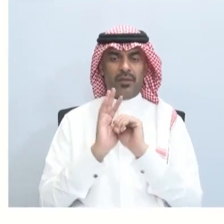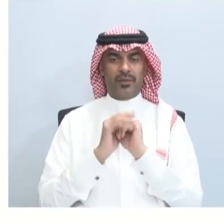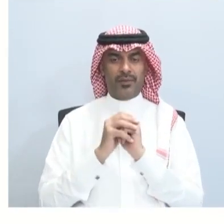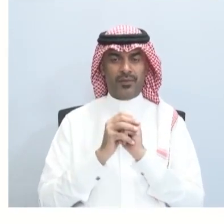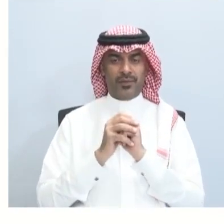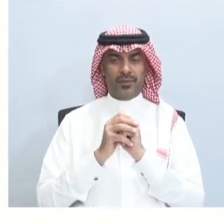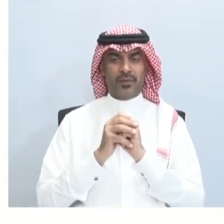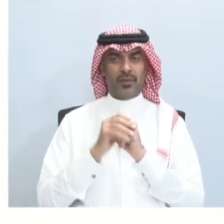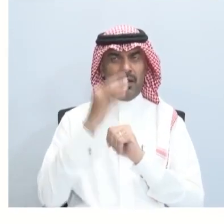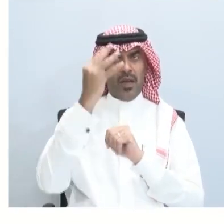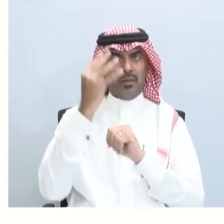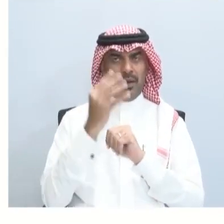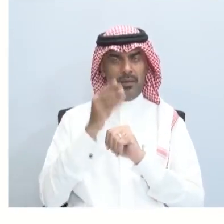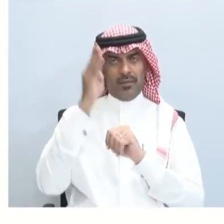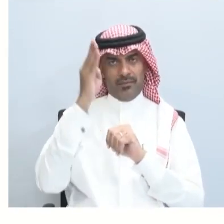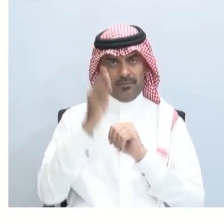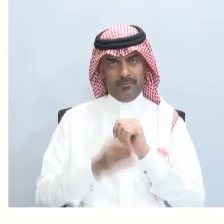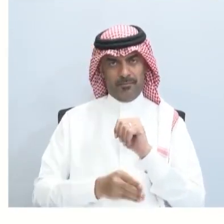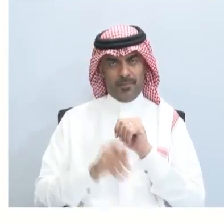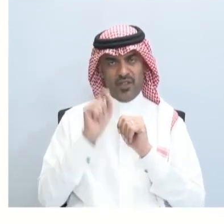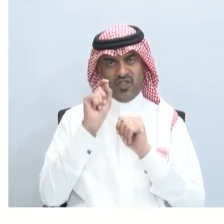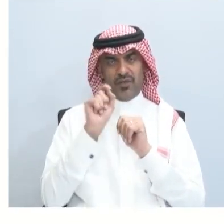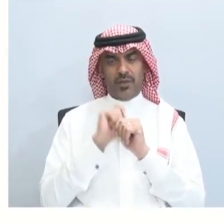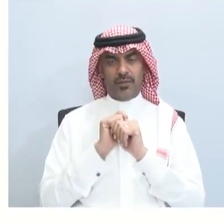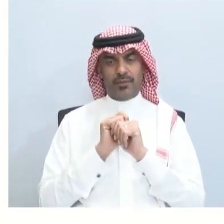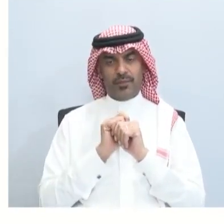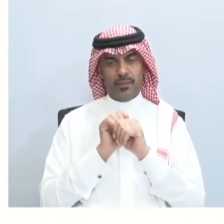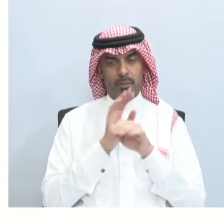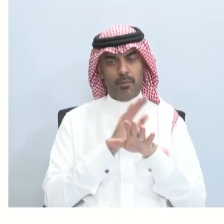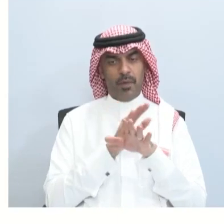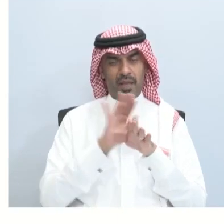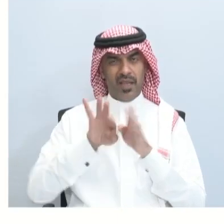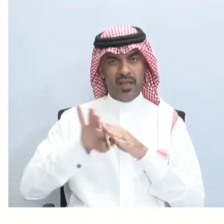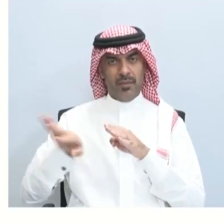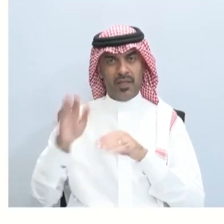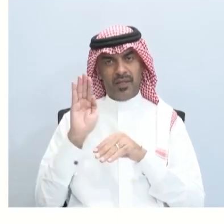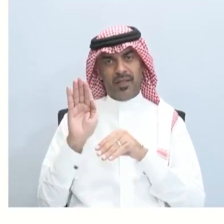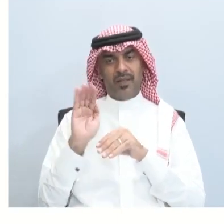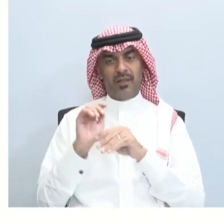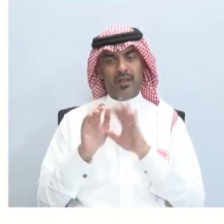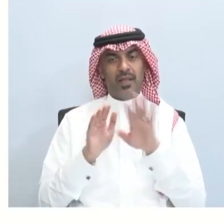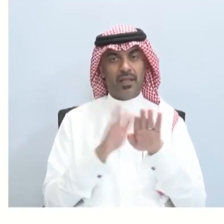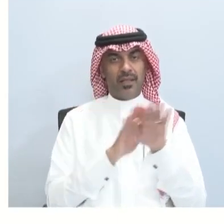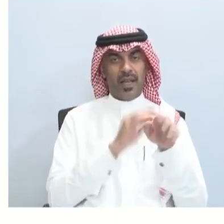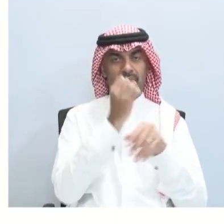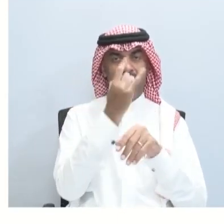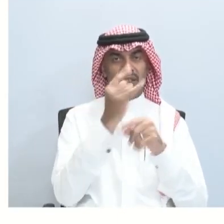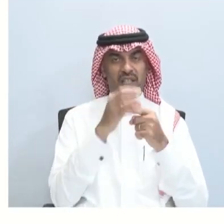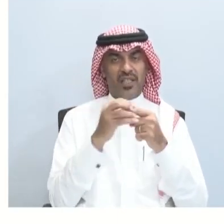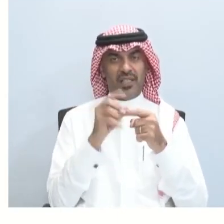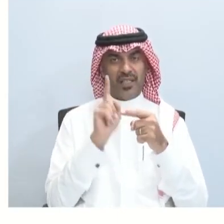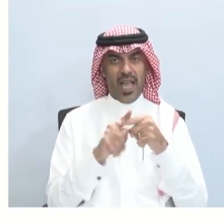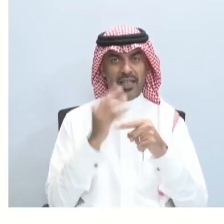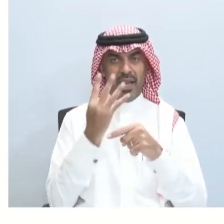اربعه نختصر هنا ناقص اربعه زائد اربعه صفر يتبقى لدي في الطرف الايمن سين الطرف الايسر عشره زائد